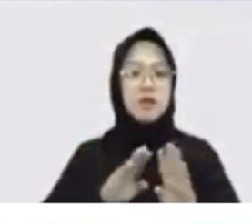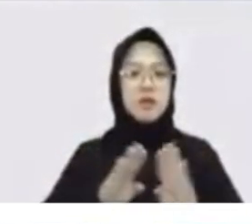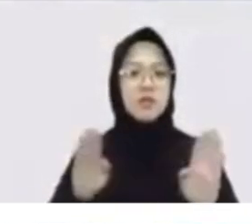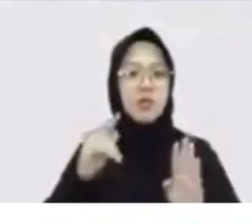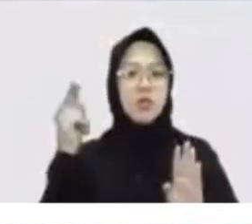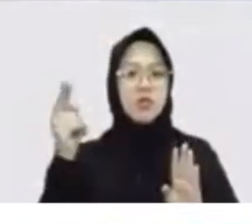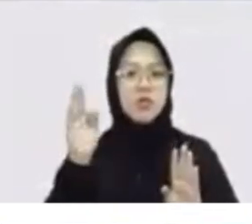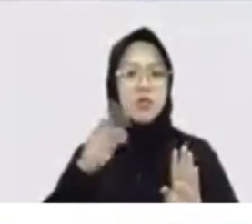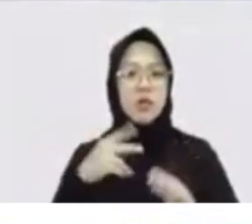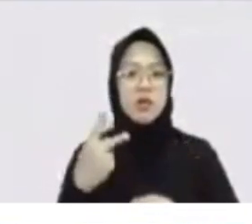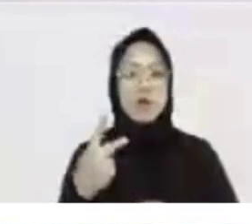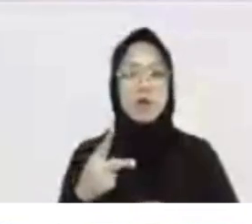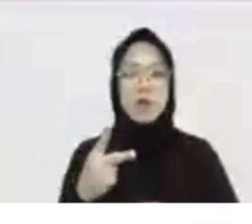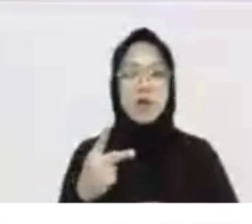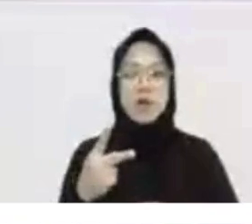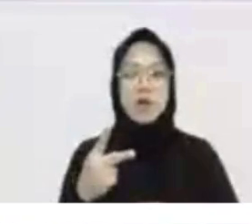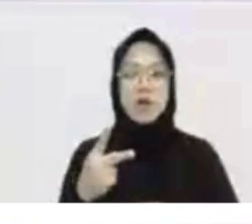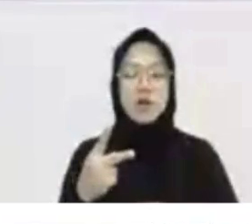hari